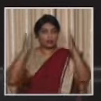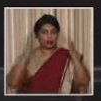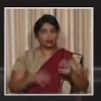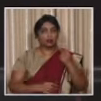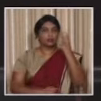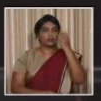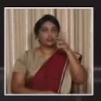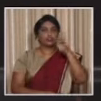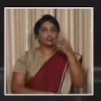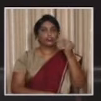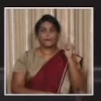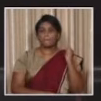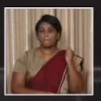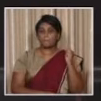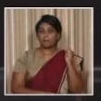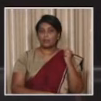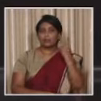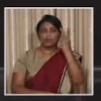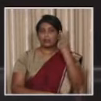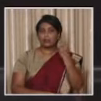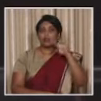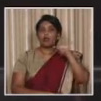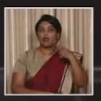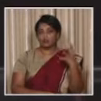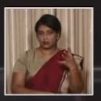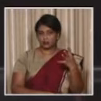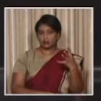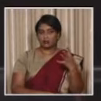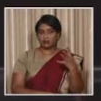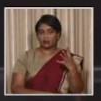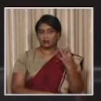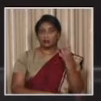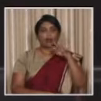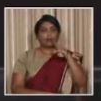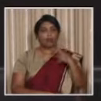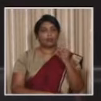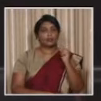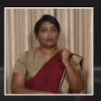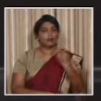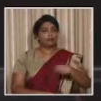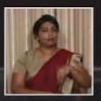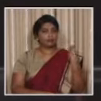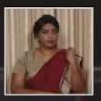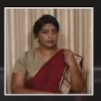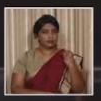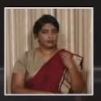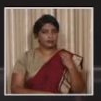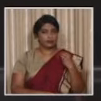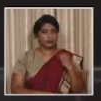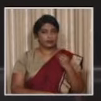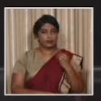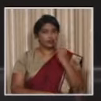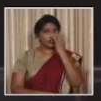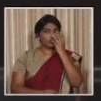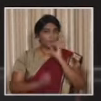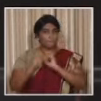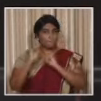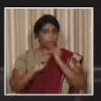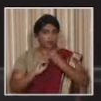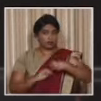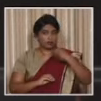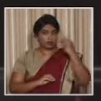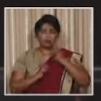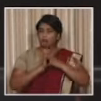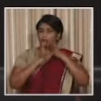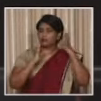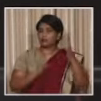තියෙනවා 2350 2400 වෙනවා. ඒ කියන්නේ රුපියල් 450කින්. එතකොට 103 වැඩි වුණාට